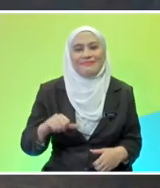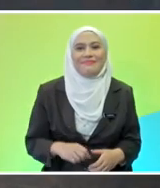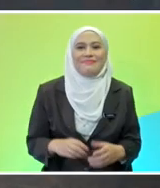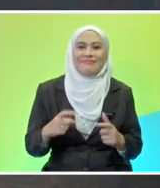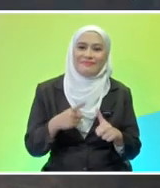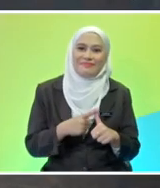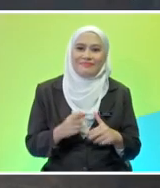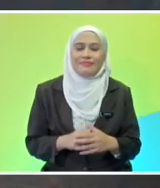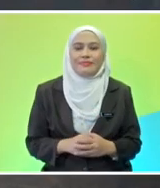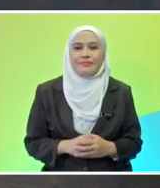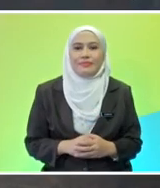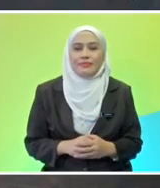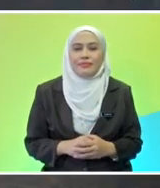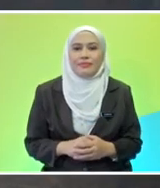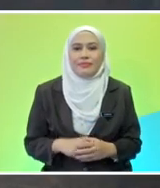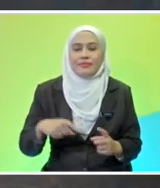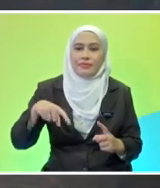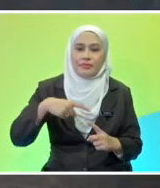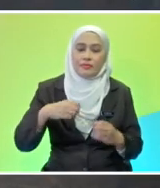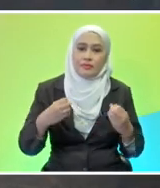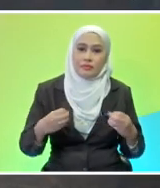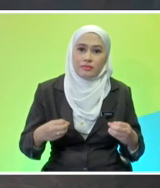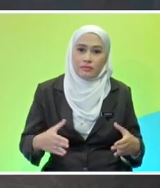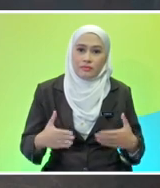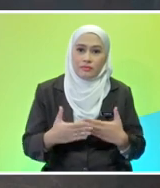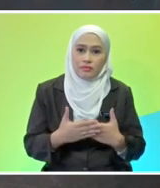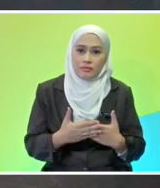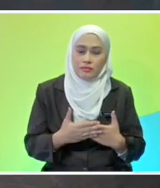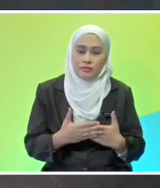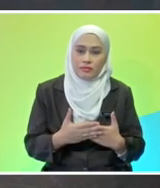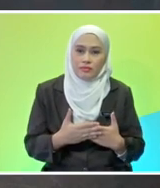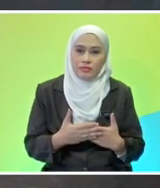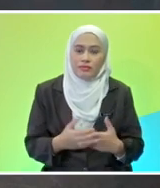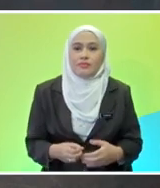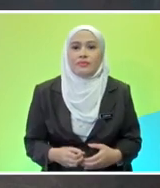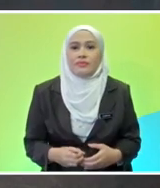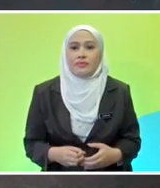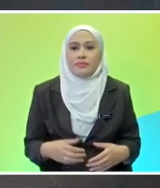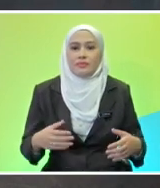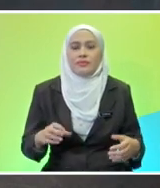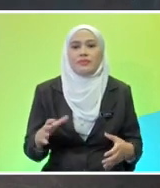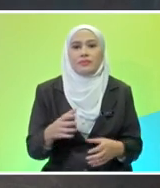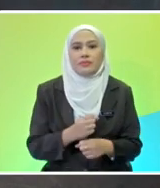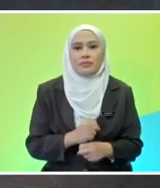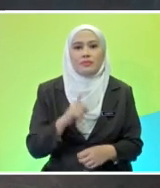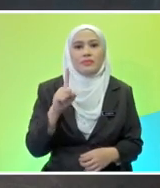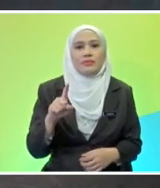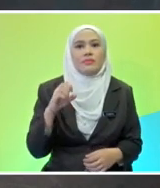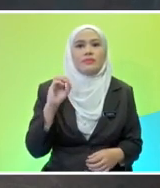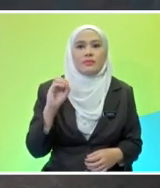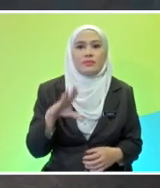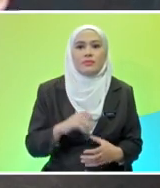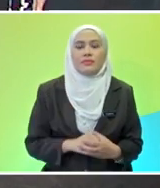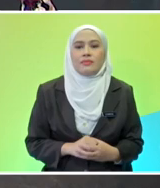bila kita dah sampai dulu, cikgu dapatlah satu bintang. Jadi cikgu letakkan dalam bintang. Okey, saya tambahkan untuk